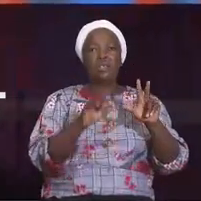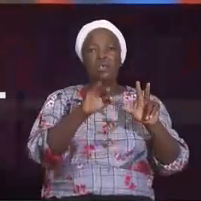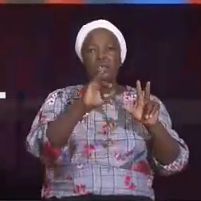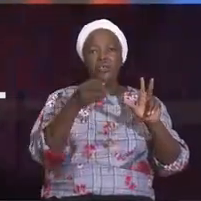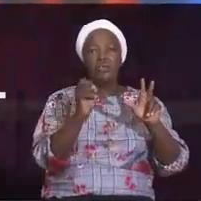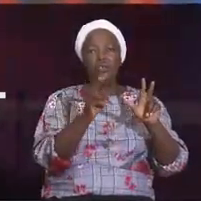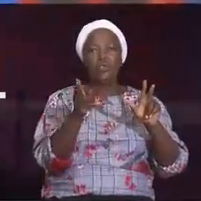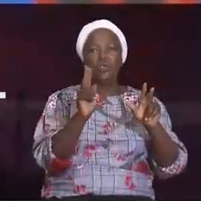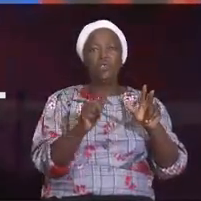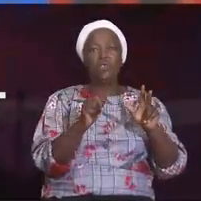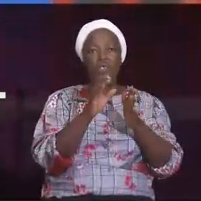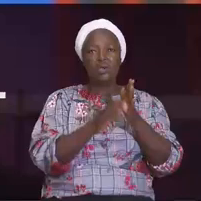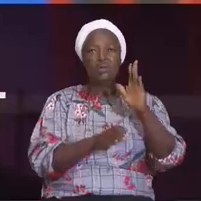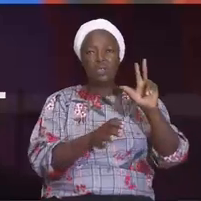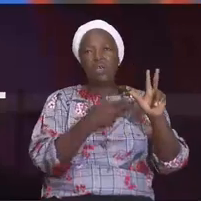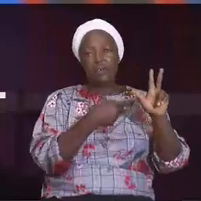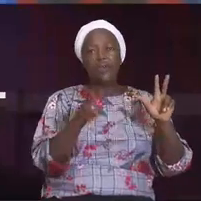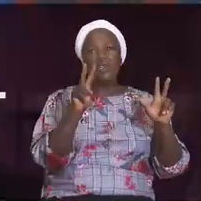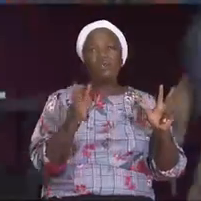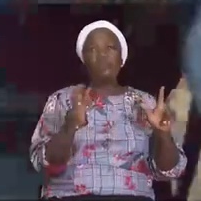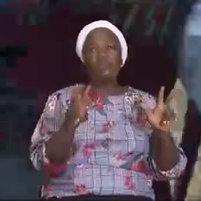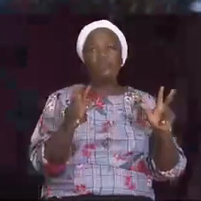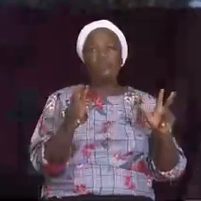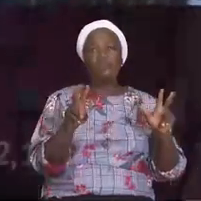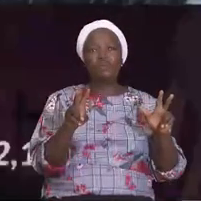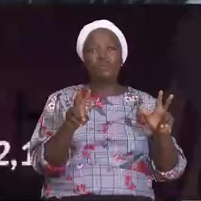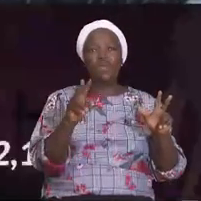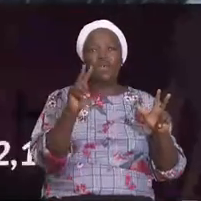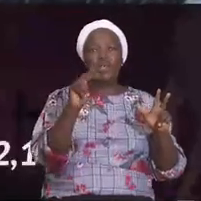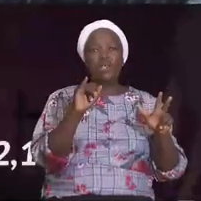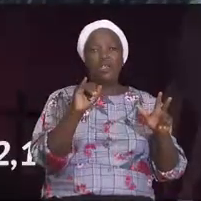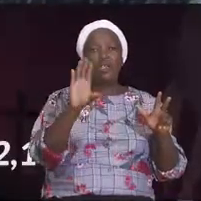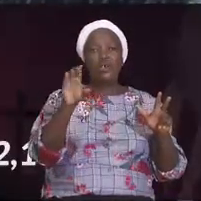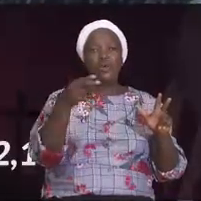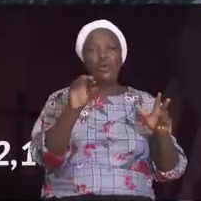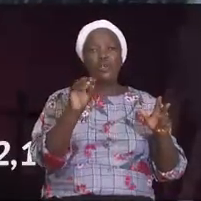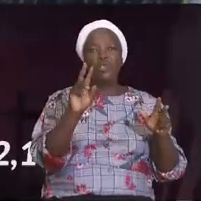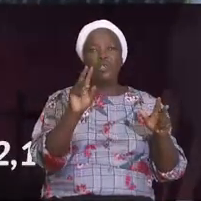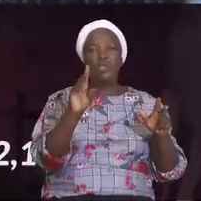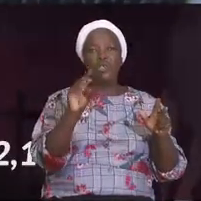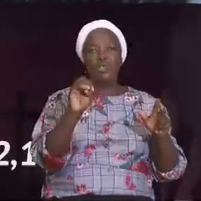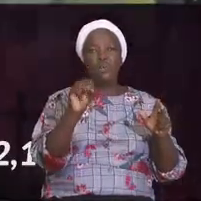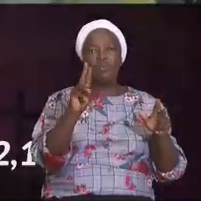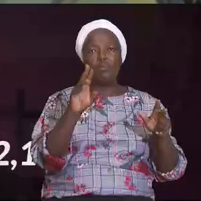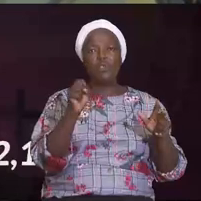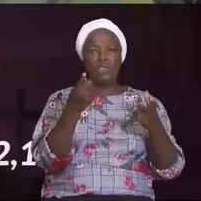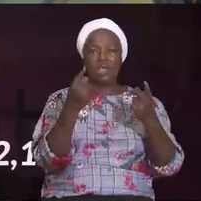quelque chose? En Jean, chapitre 3. Jean 3,